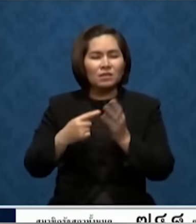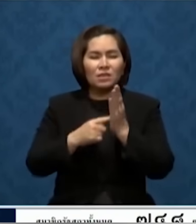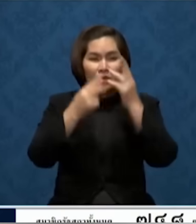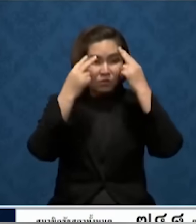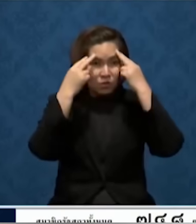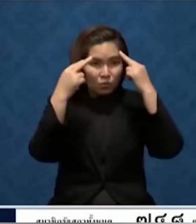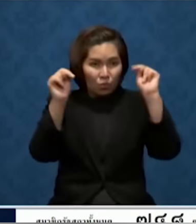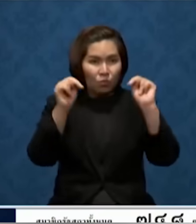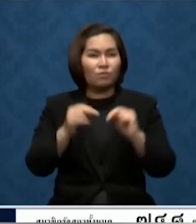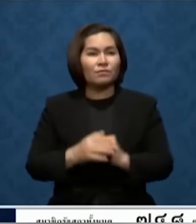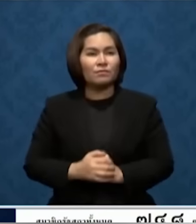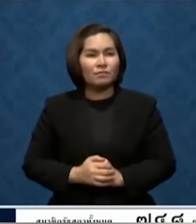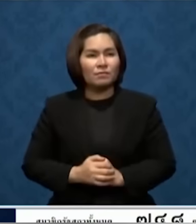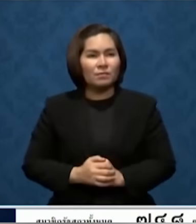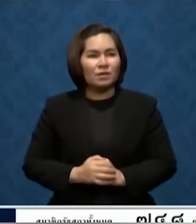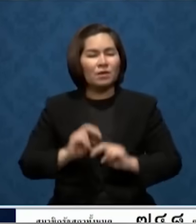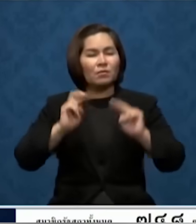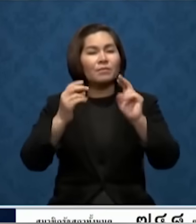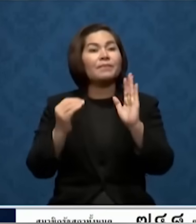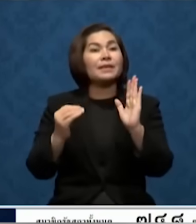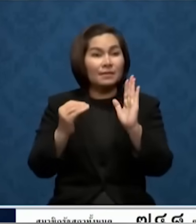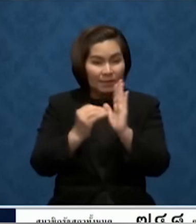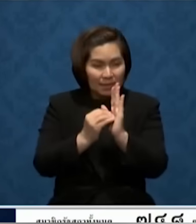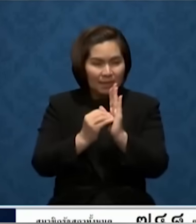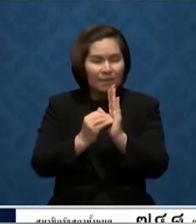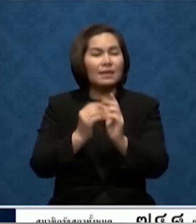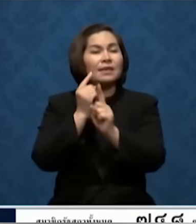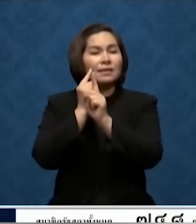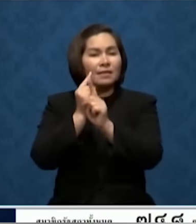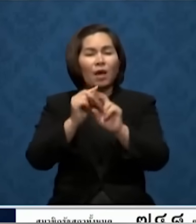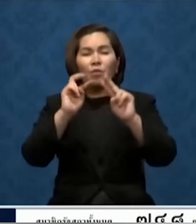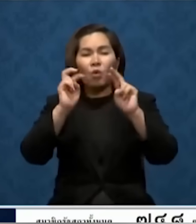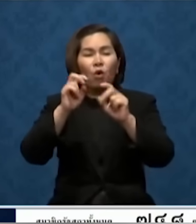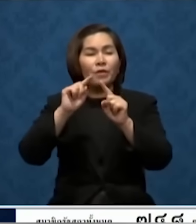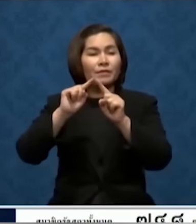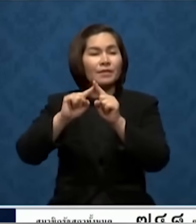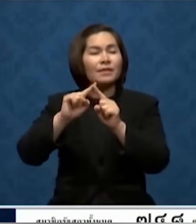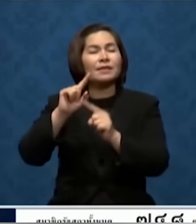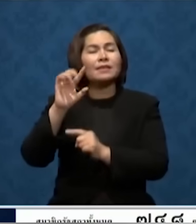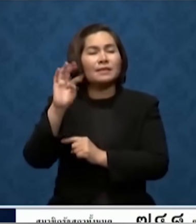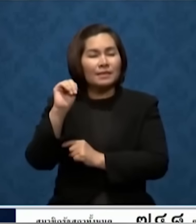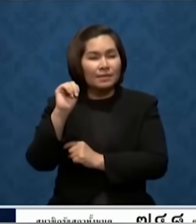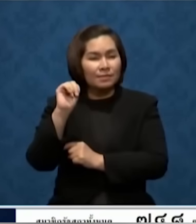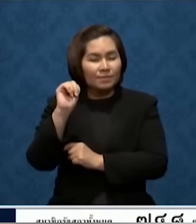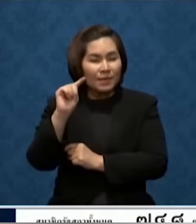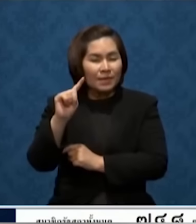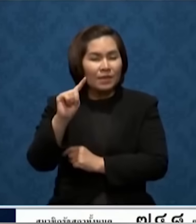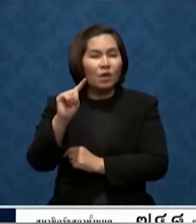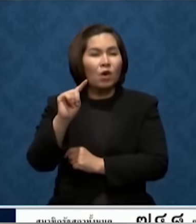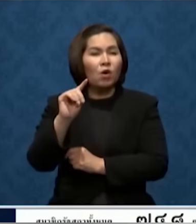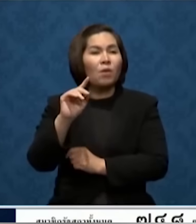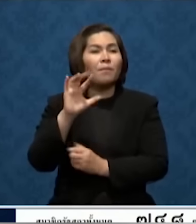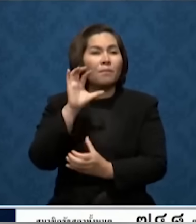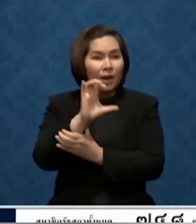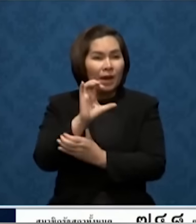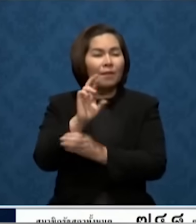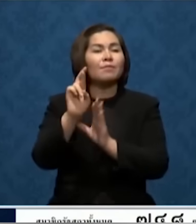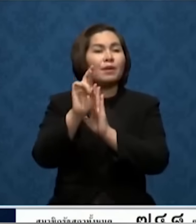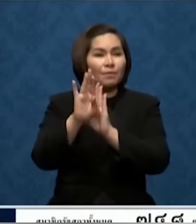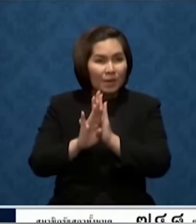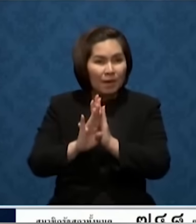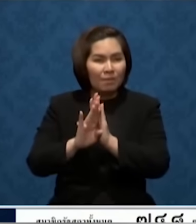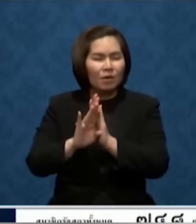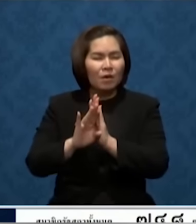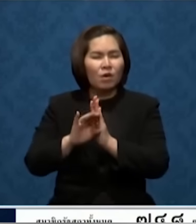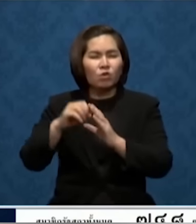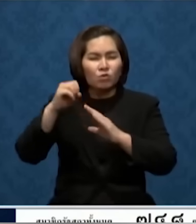มนตรีเป็นยัตติซึ่งตามข้อบังคับข้อที่41เนี่ยตกไปแล้วนำกลับมาพิจารณาอีกไม่ได้เว้นแต่ว่ามีเ